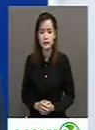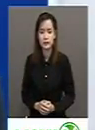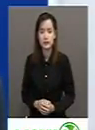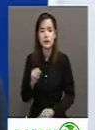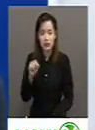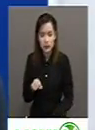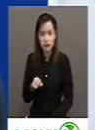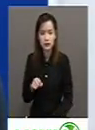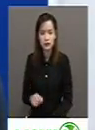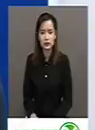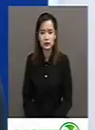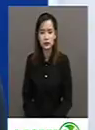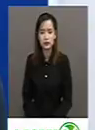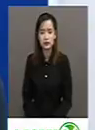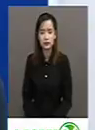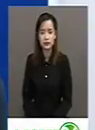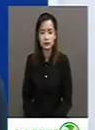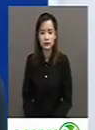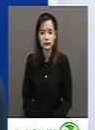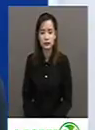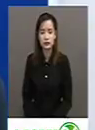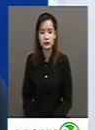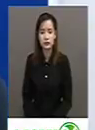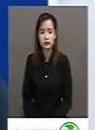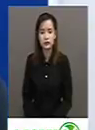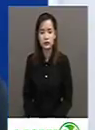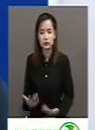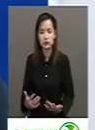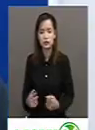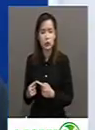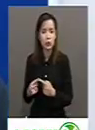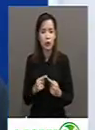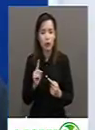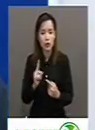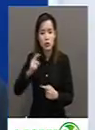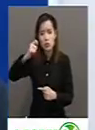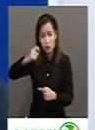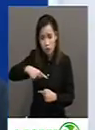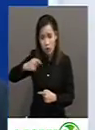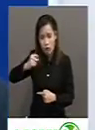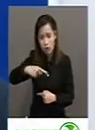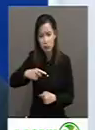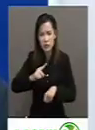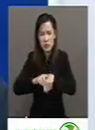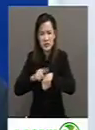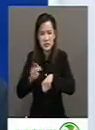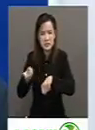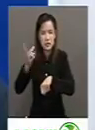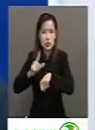ใช่แล้วมาแต่ก่อนเนี้ยไม่งั้นมาซ่อมกันมาค่ะเวลามันน้อยจ